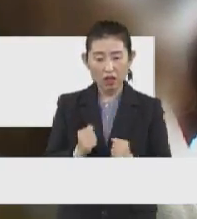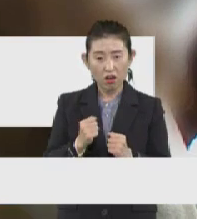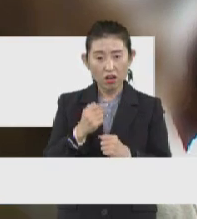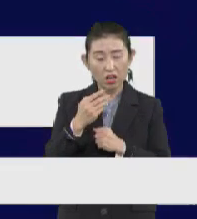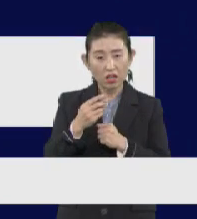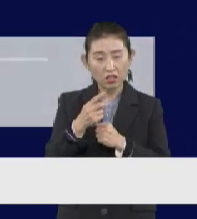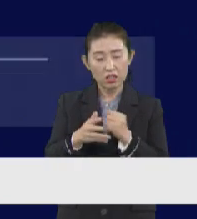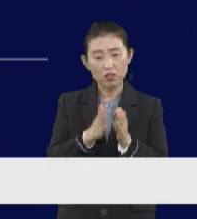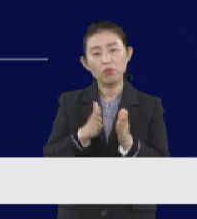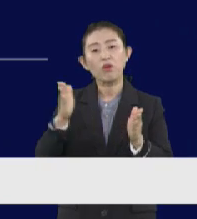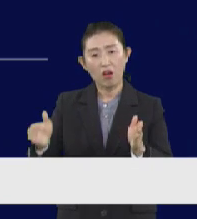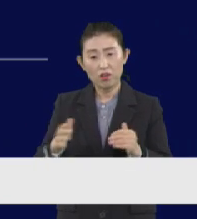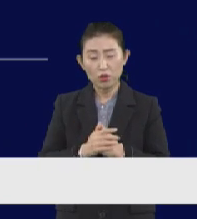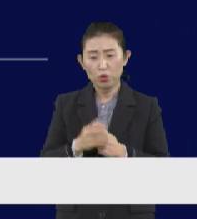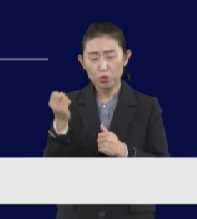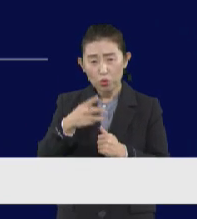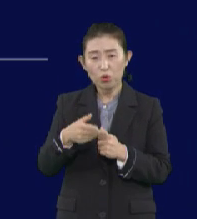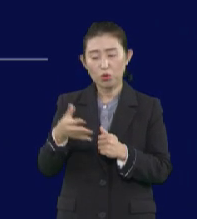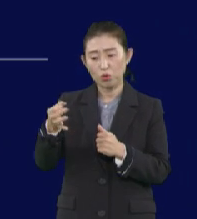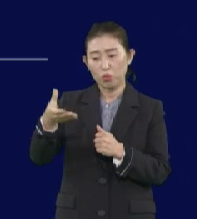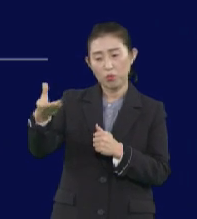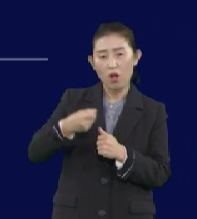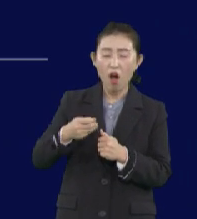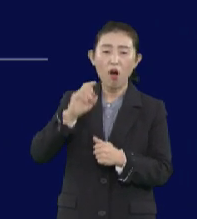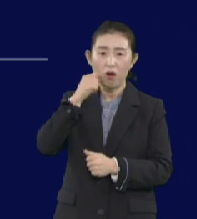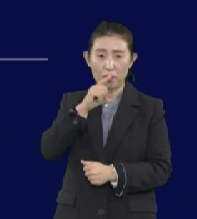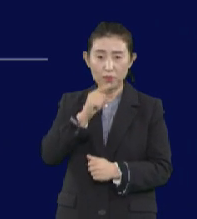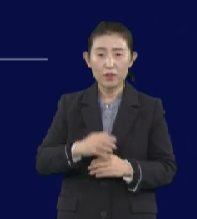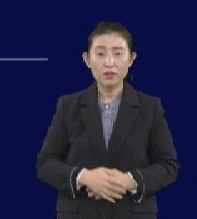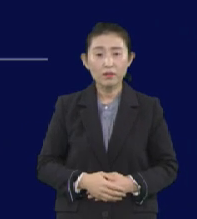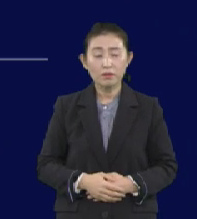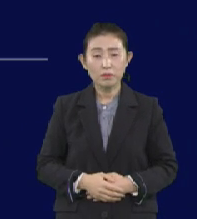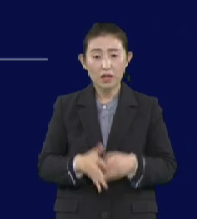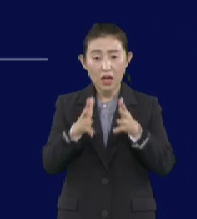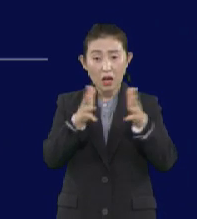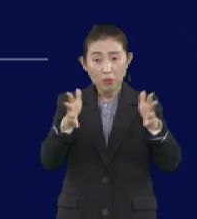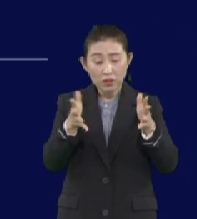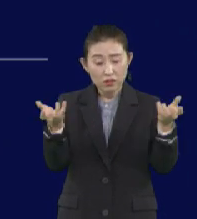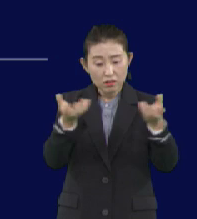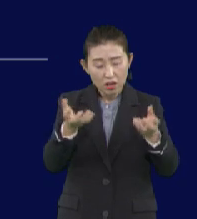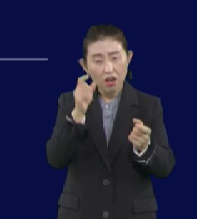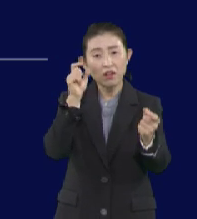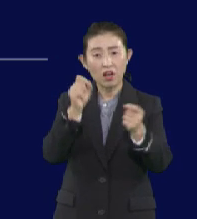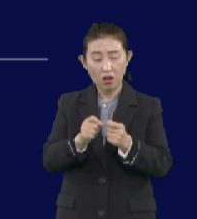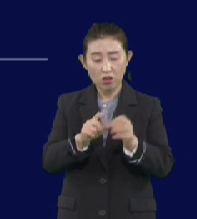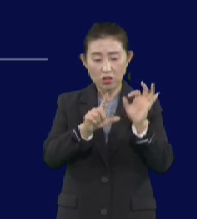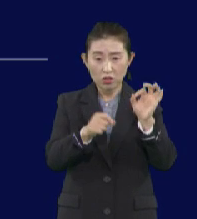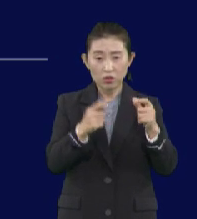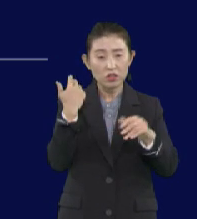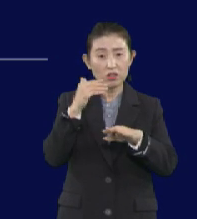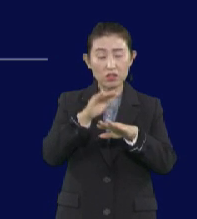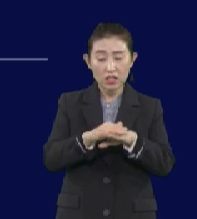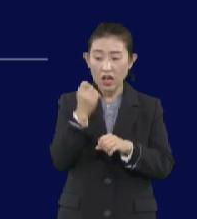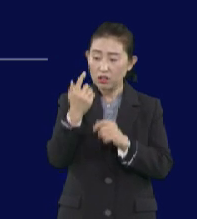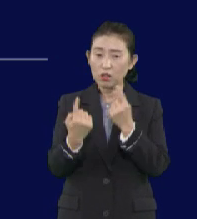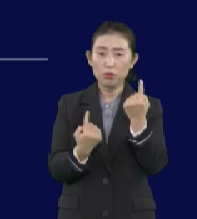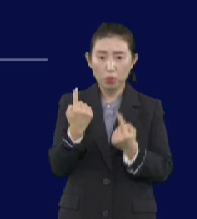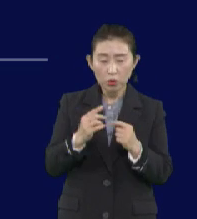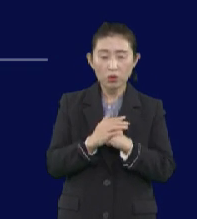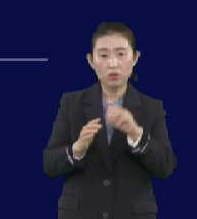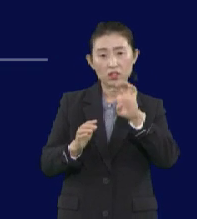규제 때문에. 도안지구의 새 아파트 입주가 가까워지면서 10월 들어 대전 지역의 전세 매물이 한 달 전에